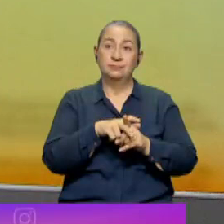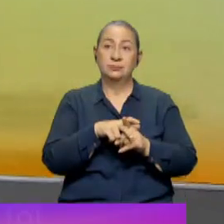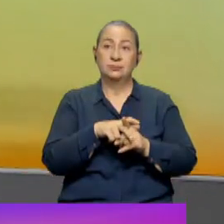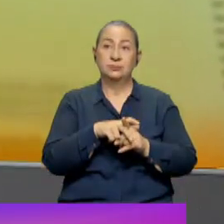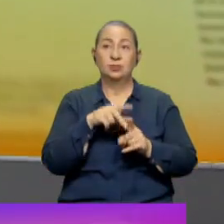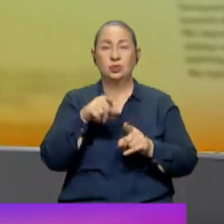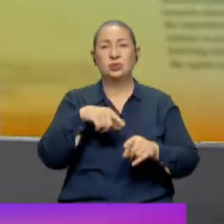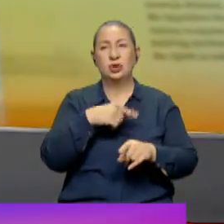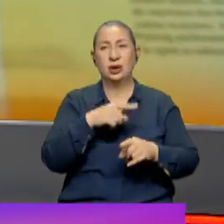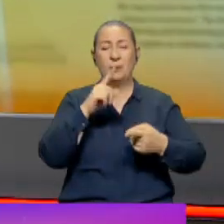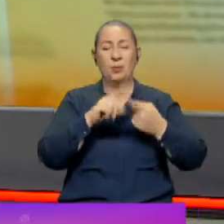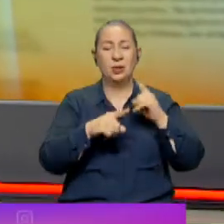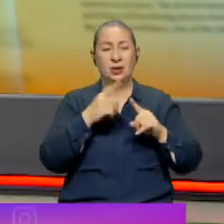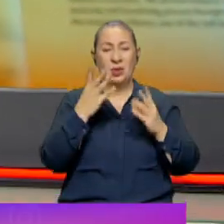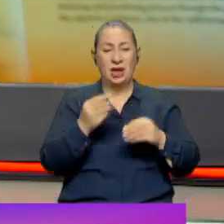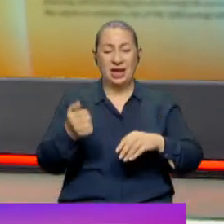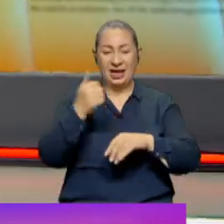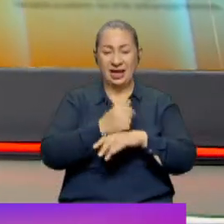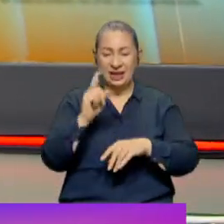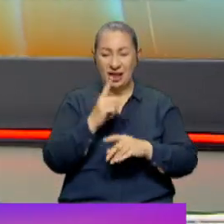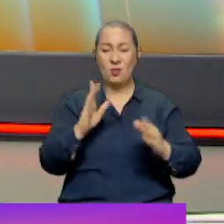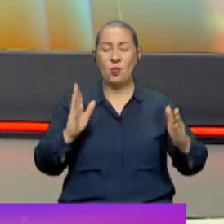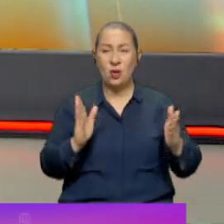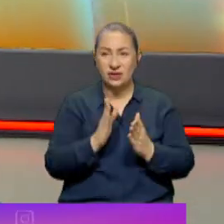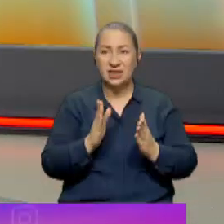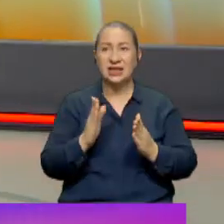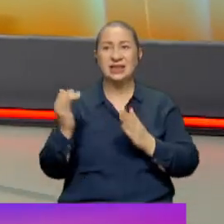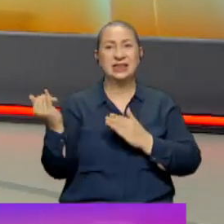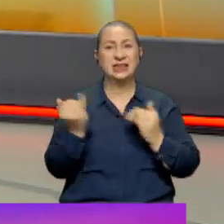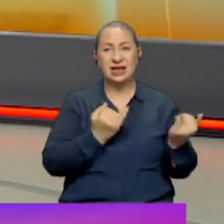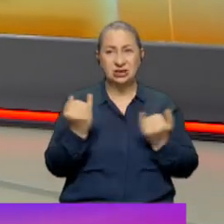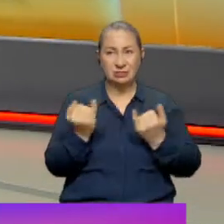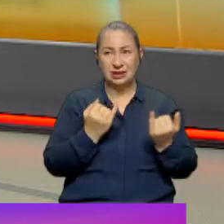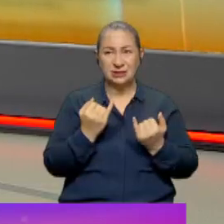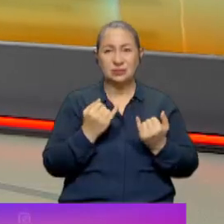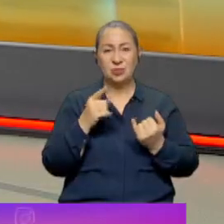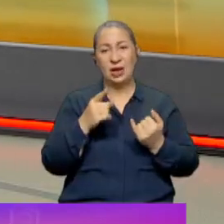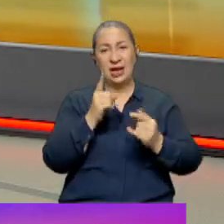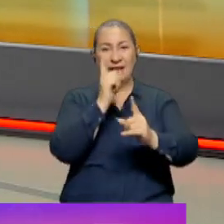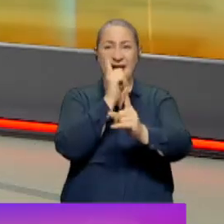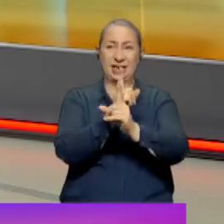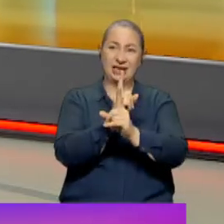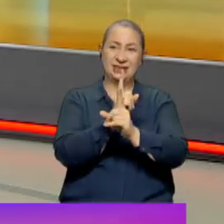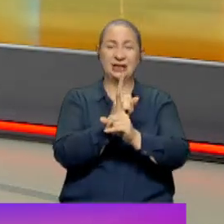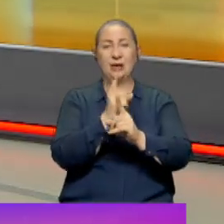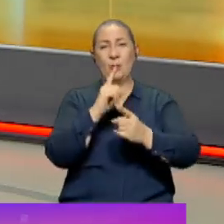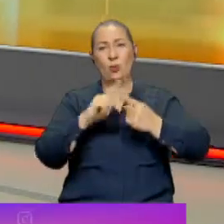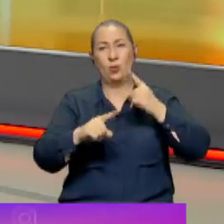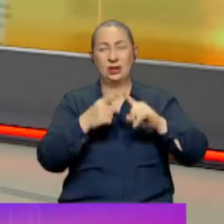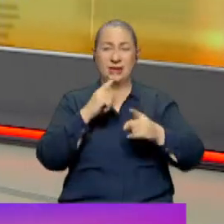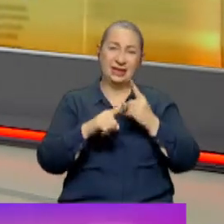bu dönemde siyasi olarak iktidarıyla, muhalefetiyle tartışmak, böyle karşılıklı